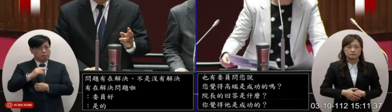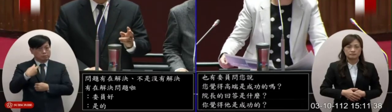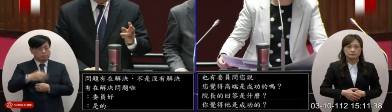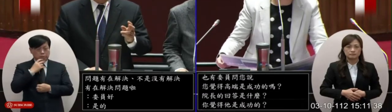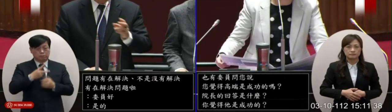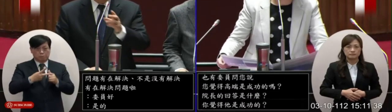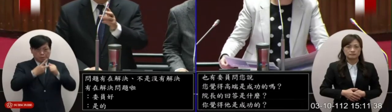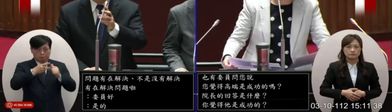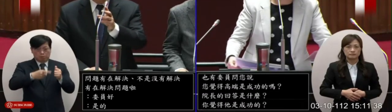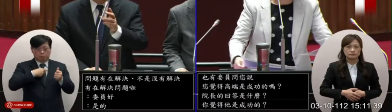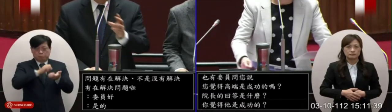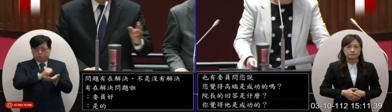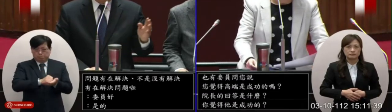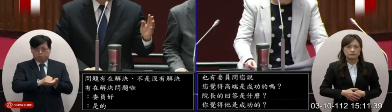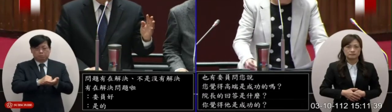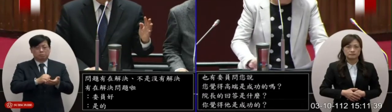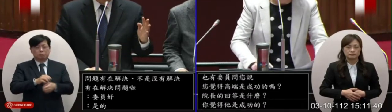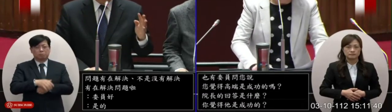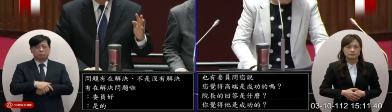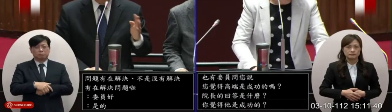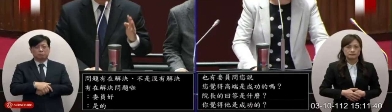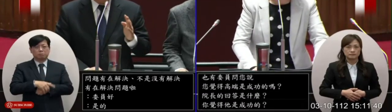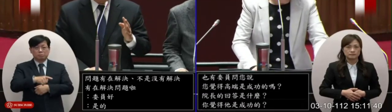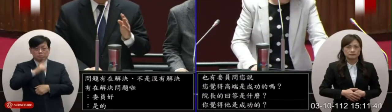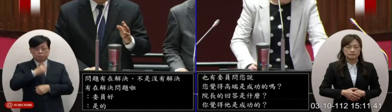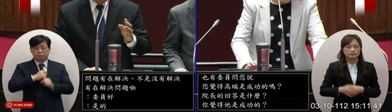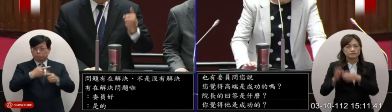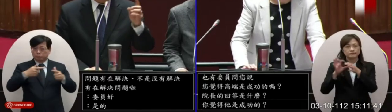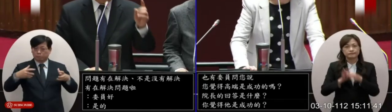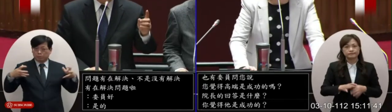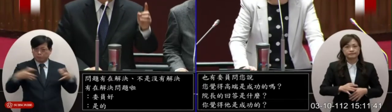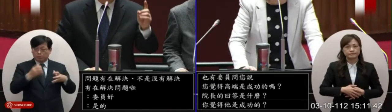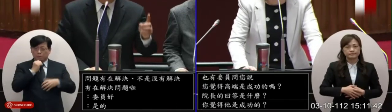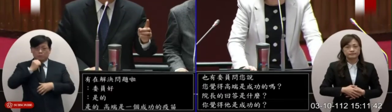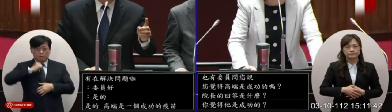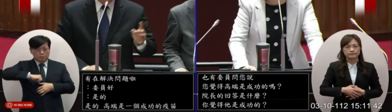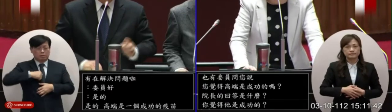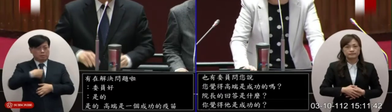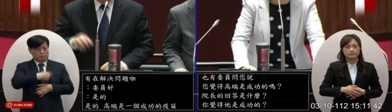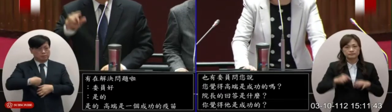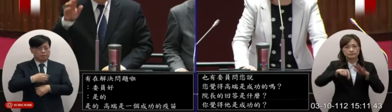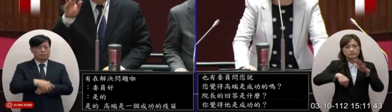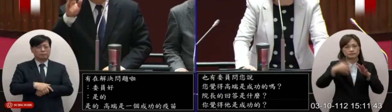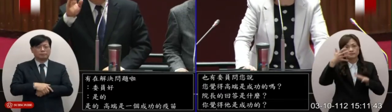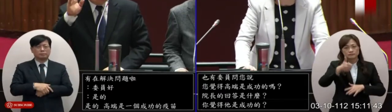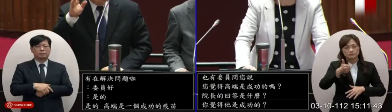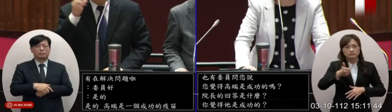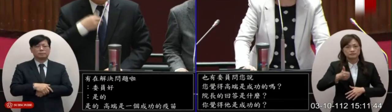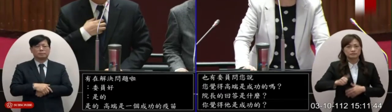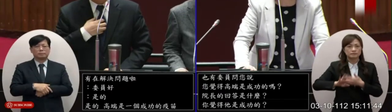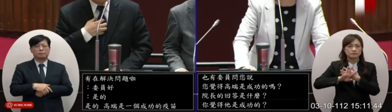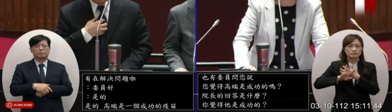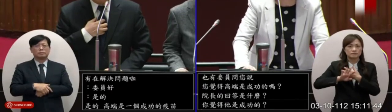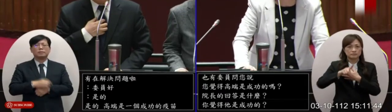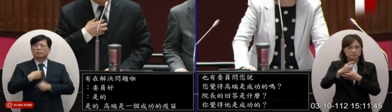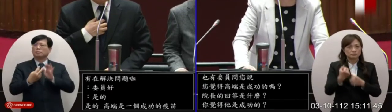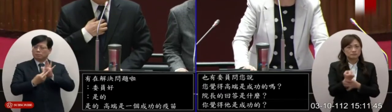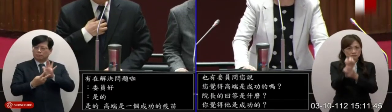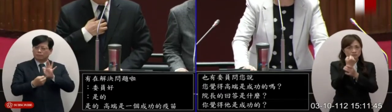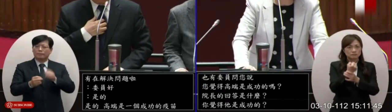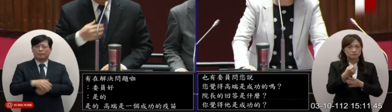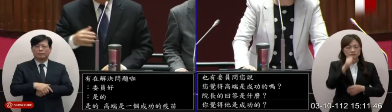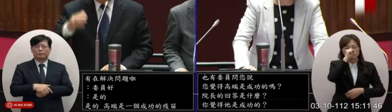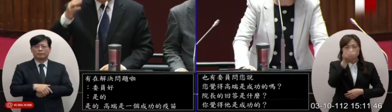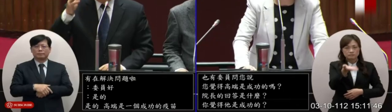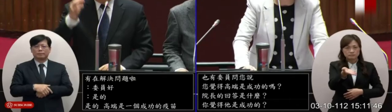临床二期它的这一个综合抗体的效价比 A 剂还好。 院长，然后再立体高端， 让我讲完嘛、 好，